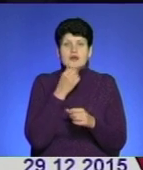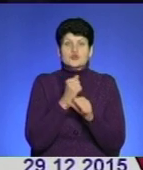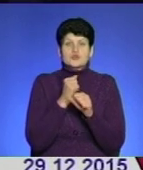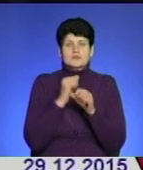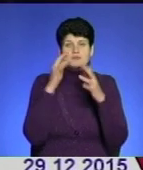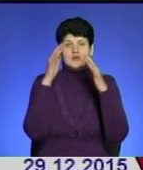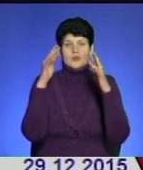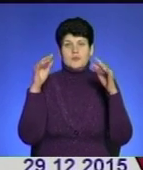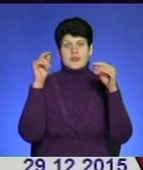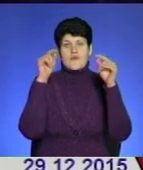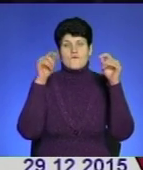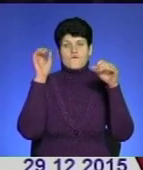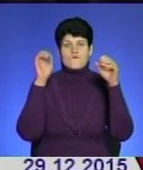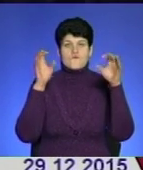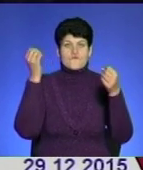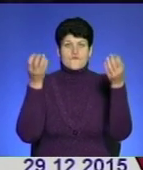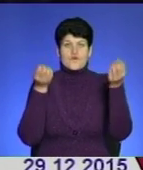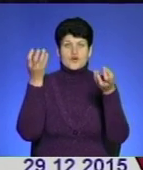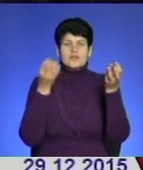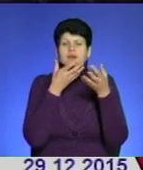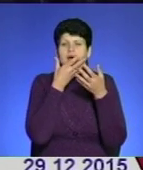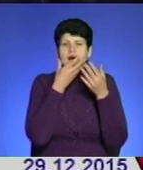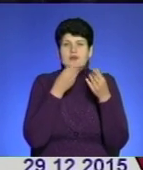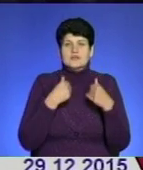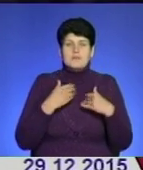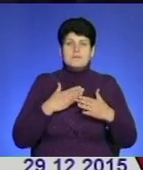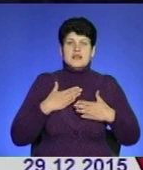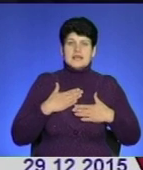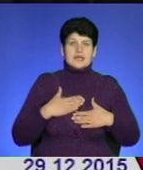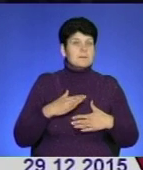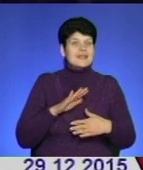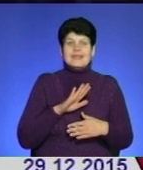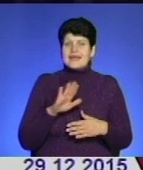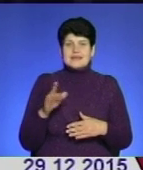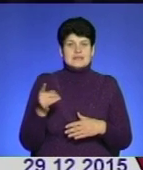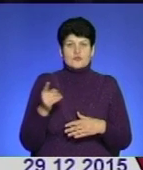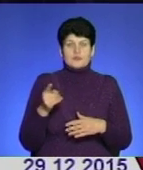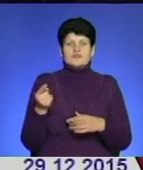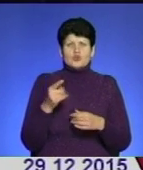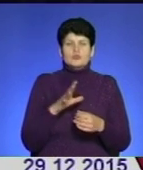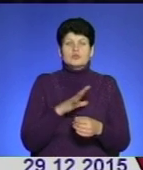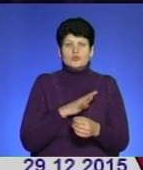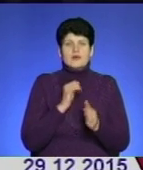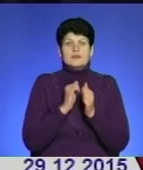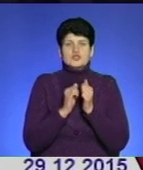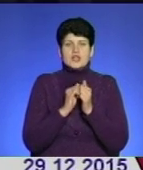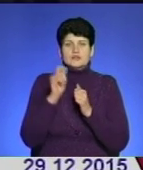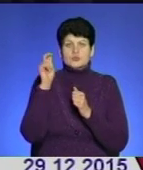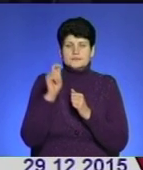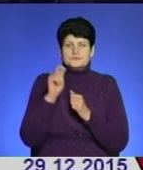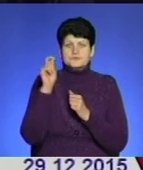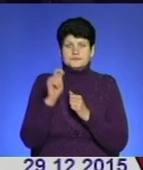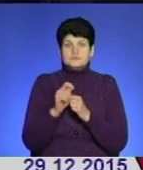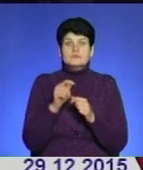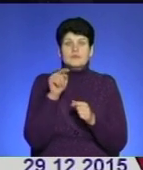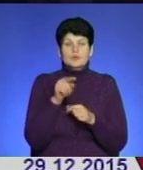ілюмінація, гарно зроблені вогники, дуже-дуже гарно. Нам дуже приємно. Ми не з Тернополя, але в Тернополі ми буваємо дуже часто. І